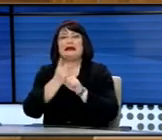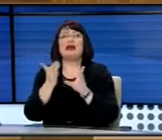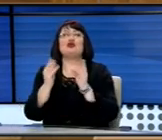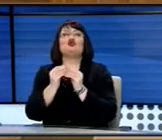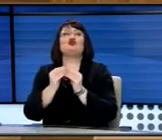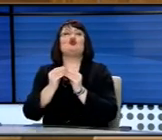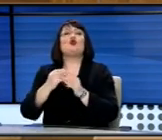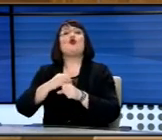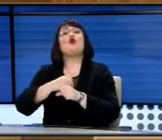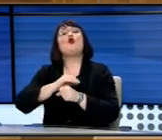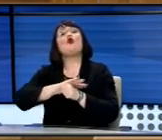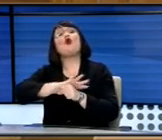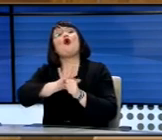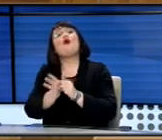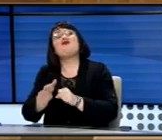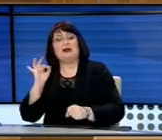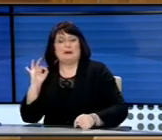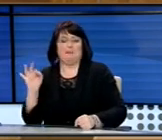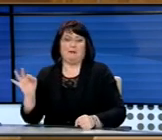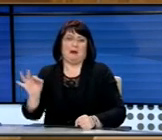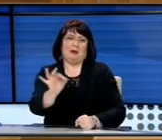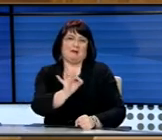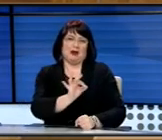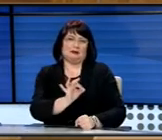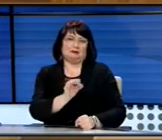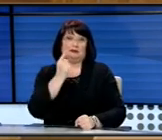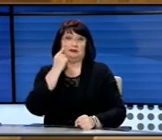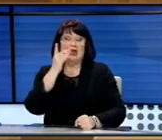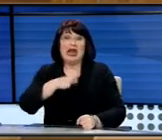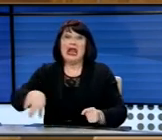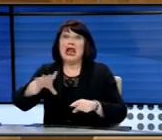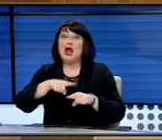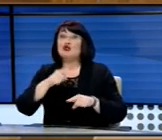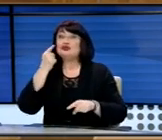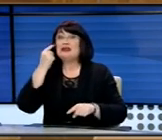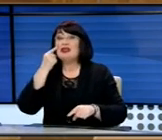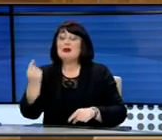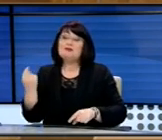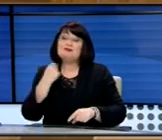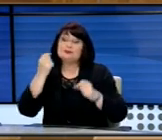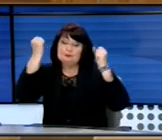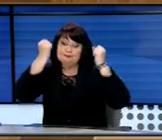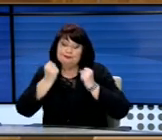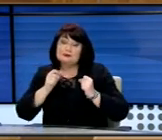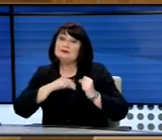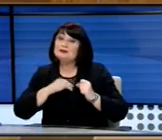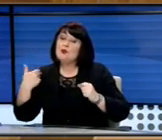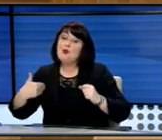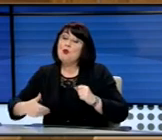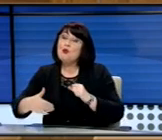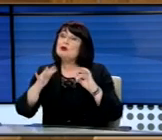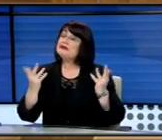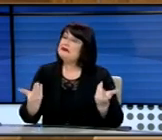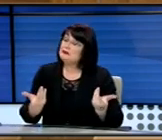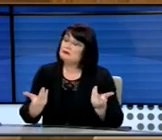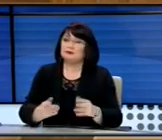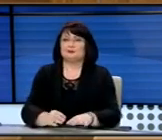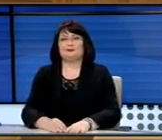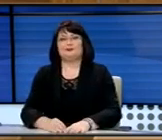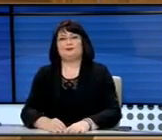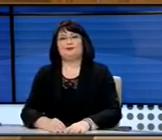πανδημίας. Ας κάνει λοιπόν τώρα και ο λαός μας το λογαριασμό. Τι έχασε και τι κέρδισε όλα αυτά τα χρόνια.